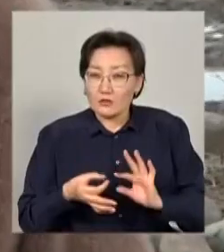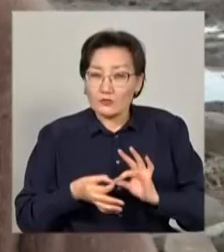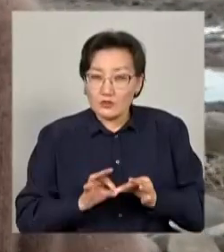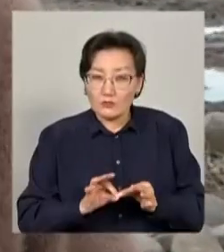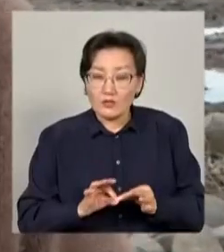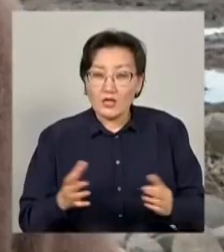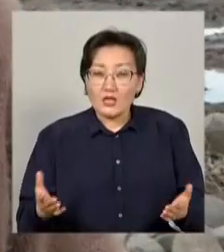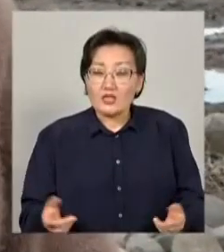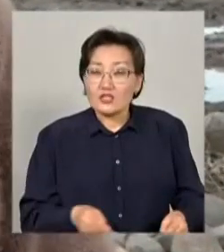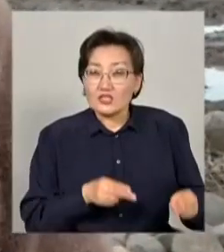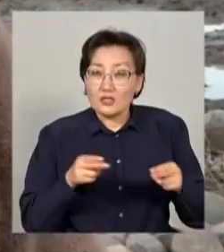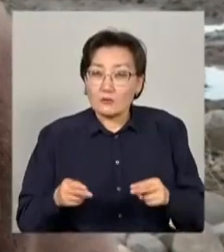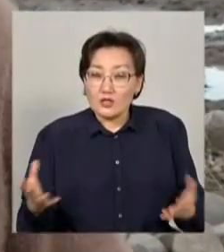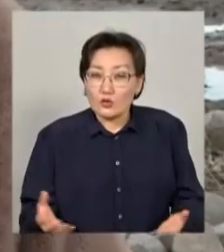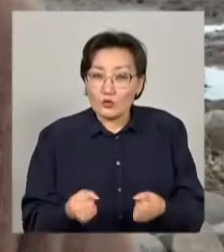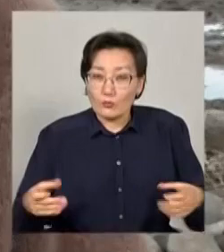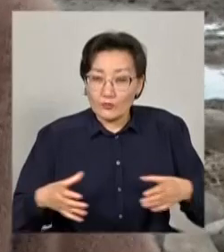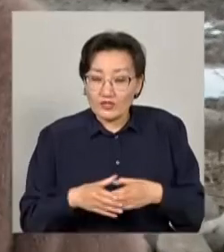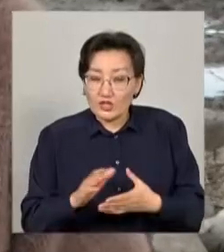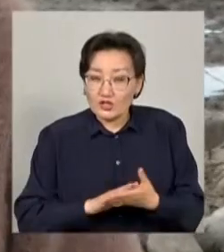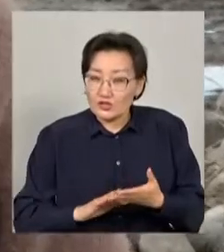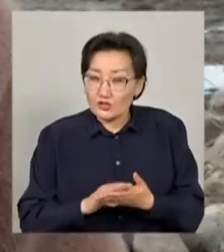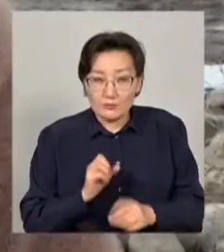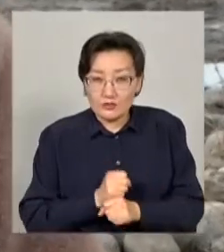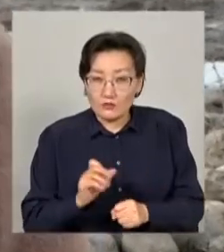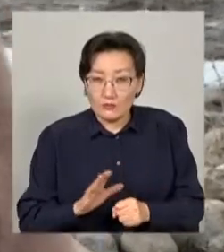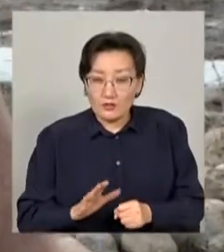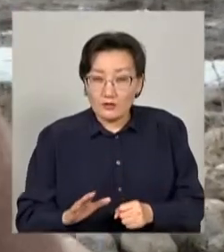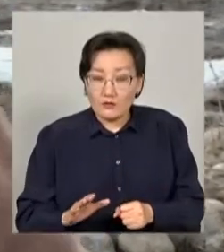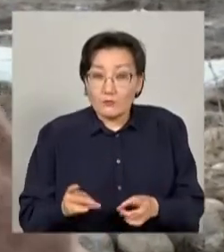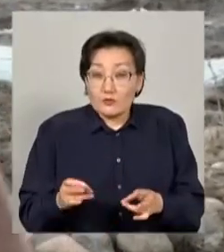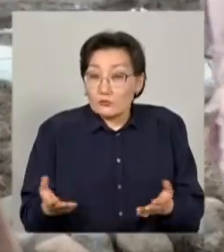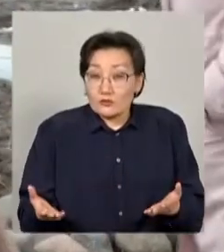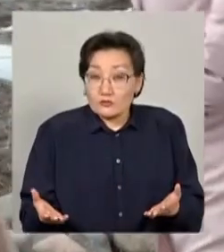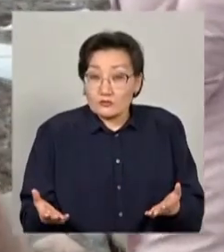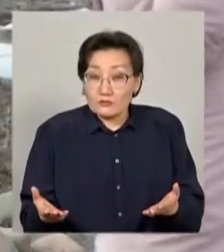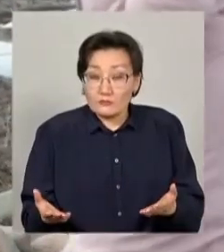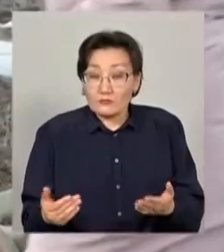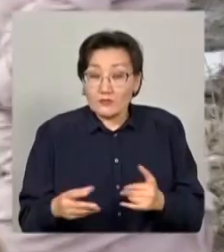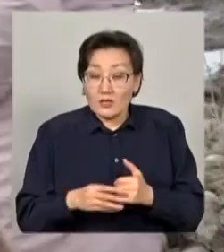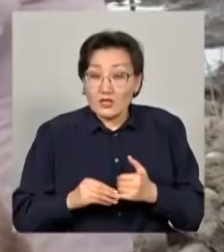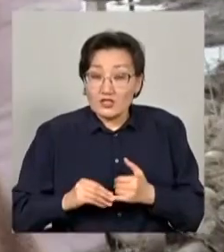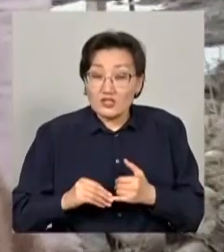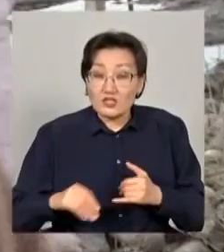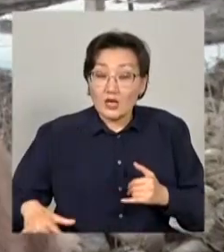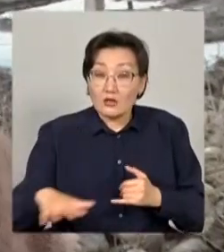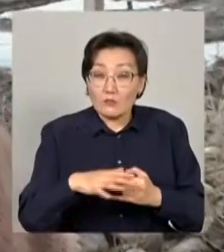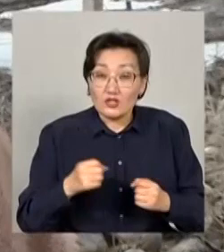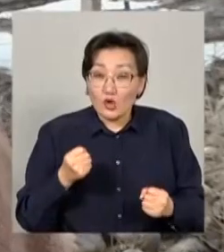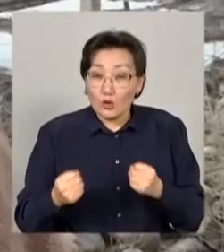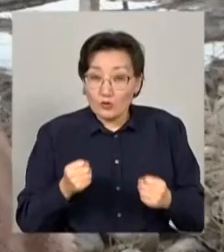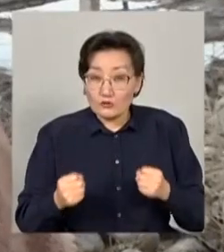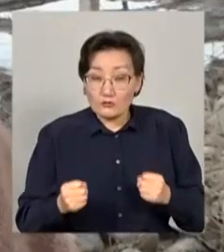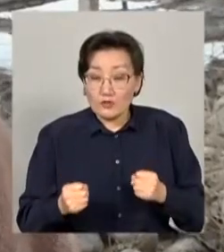атқан құтқарушылар іштеңе жасай алмай отыр. Қолынан барынша келгенше жасап отыр, но все равно жердің тоңдығынан, наверное,